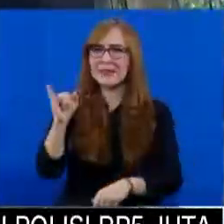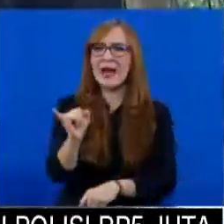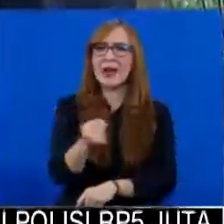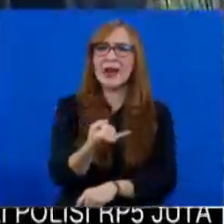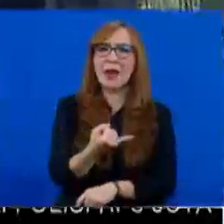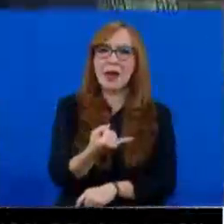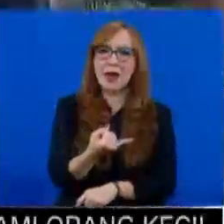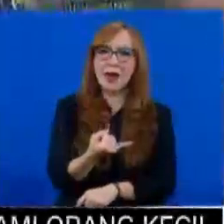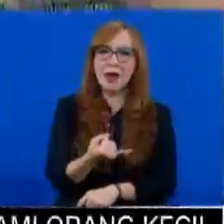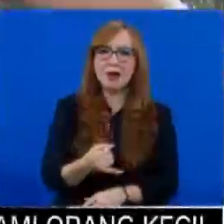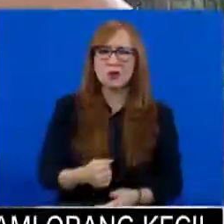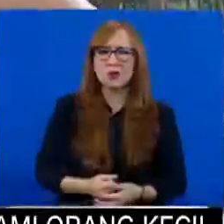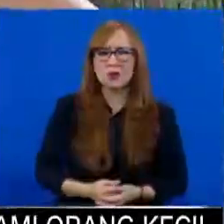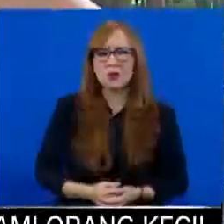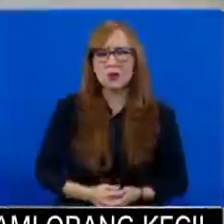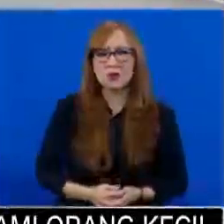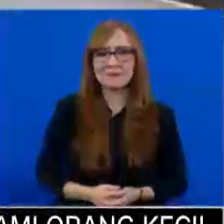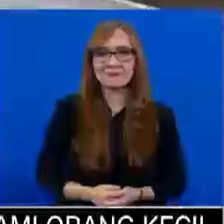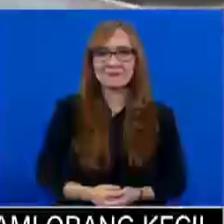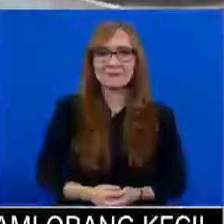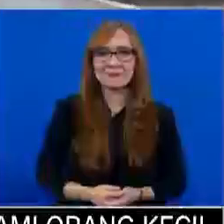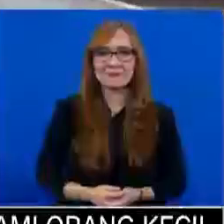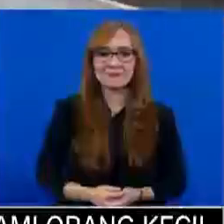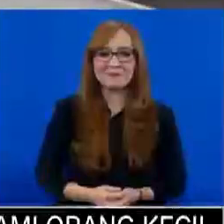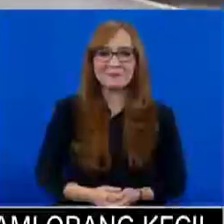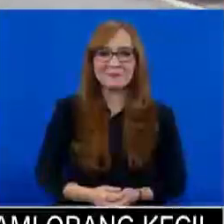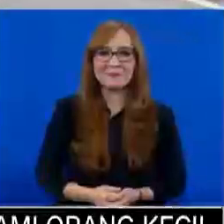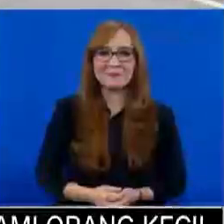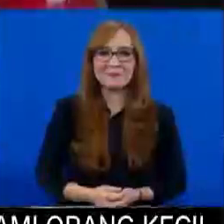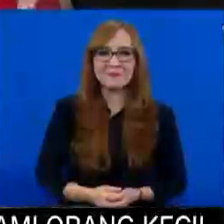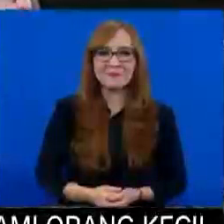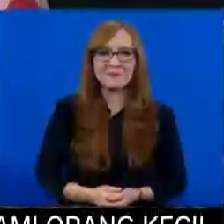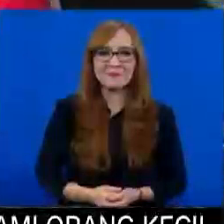aduh, udah agak dingin dikit. Udah.